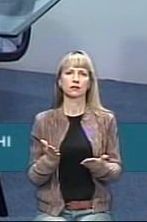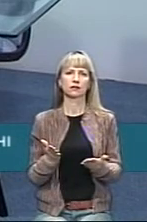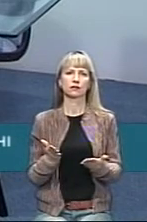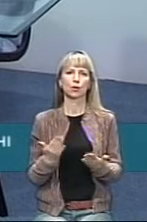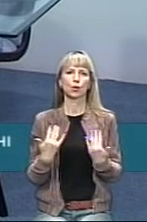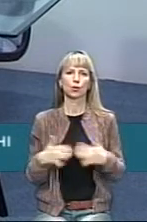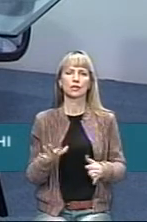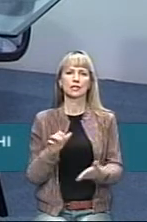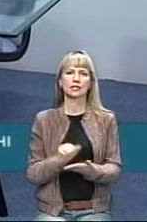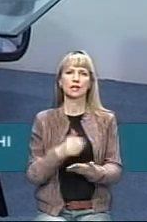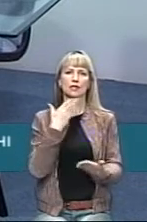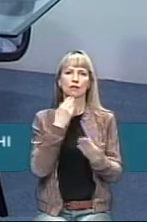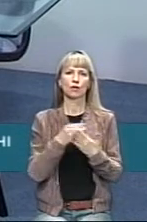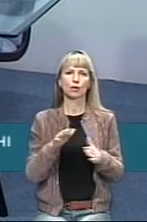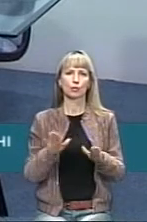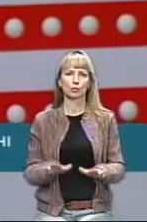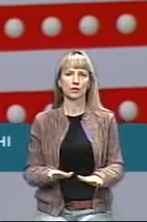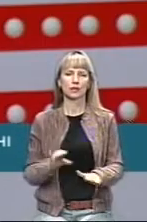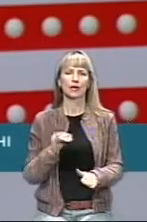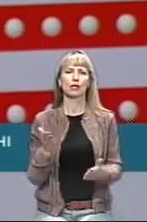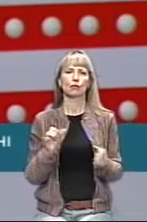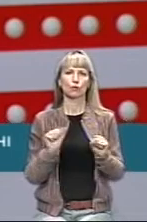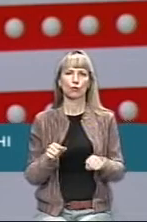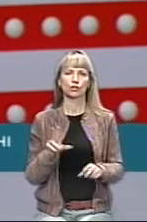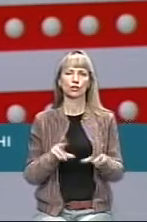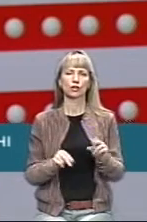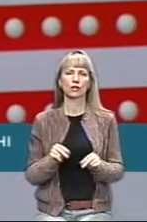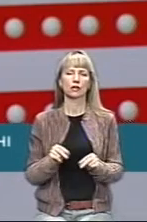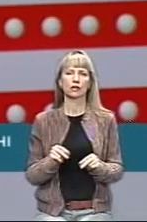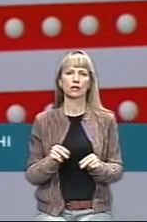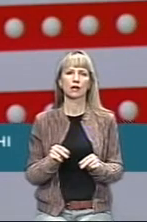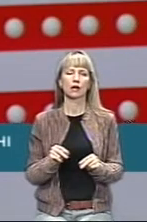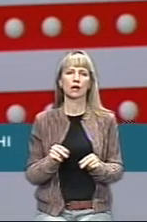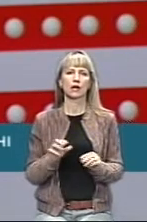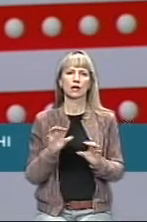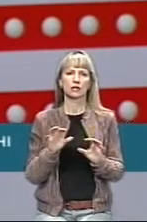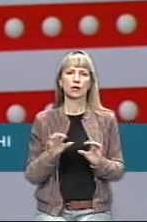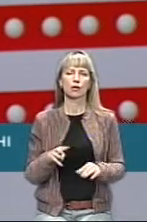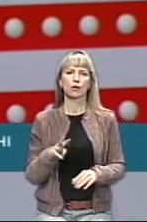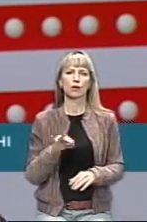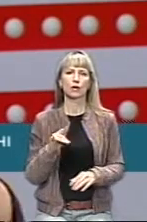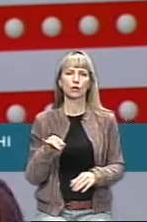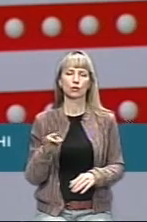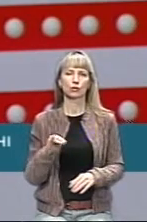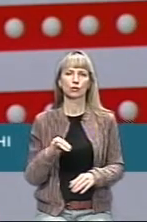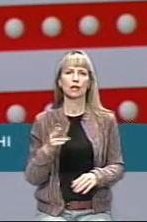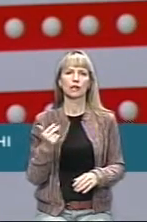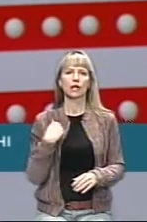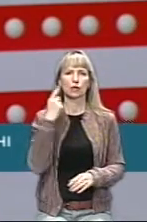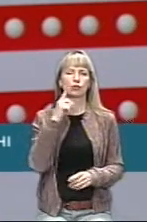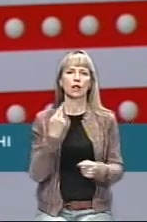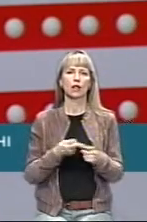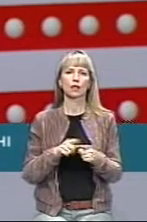вже зайняла там своє місце. І яку можна вважати закономірною, цю подію? Ну, я думаю, що ця подія